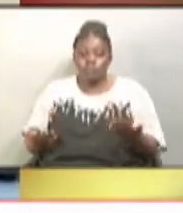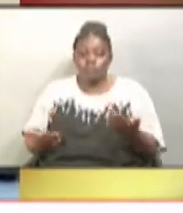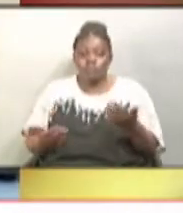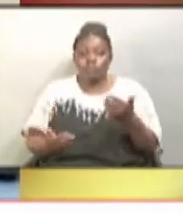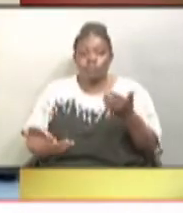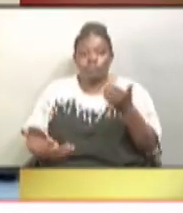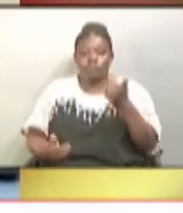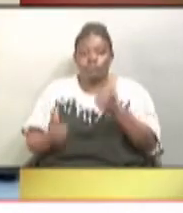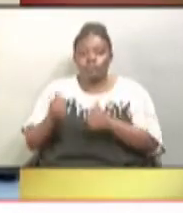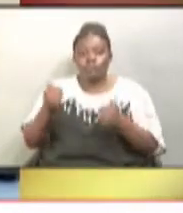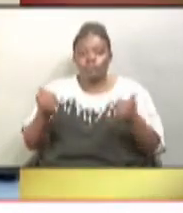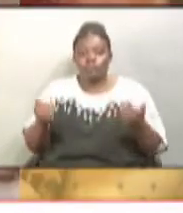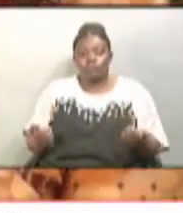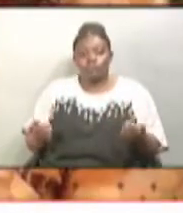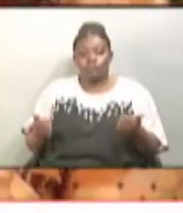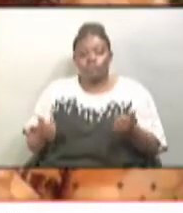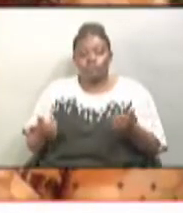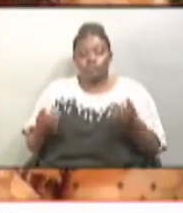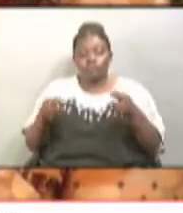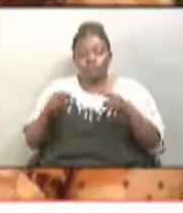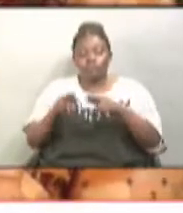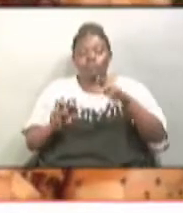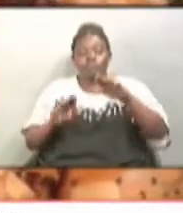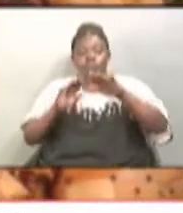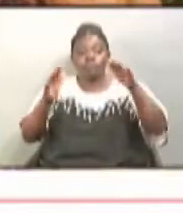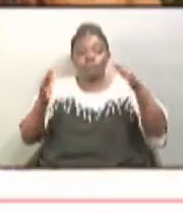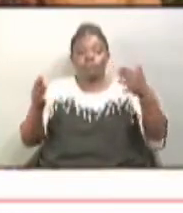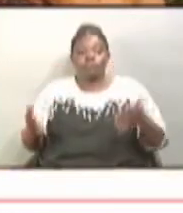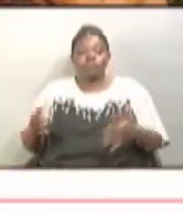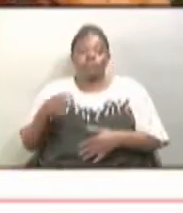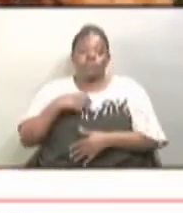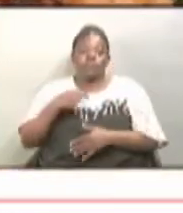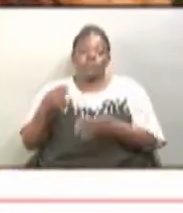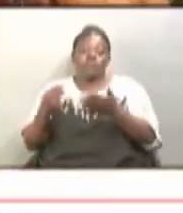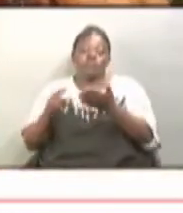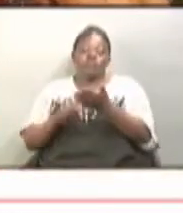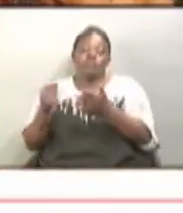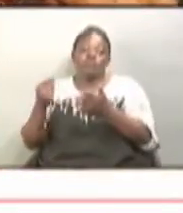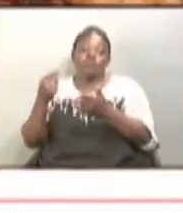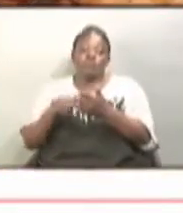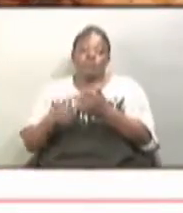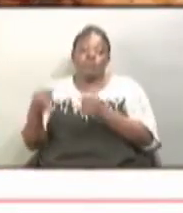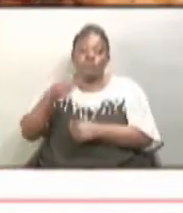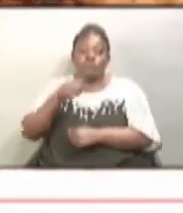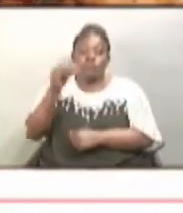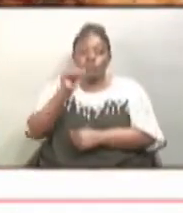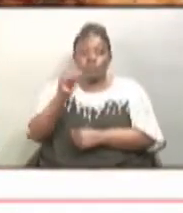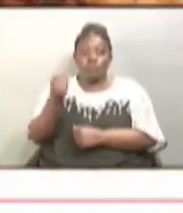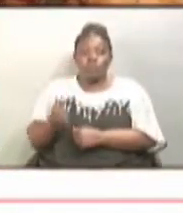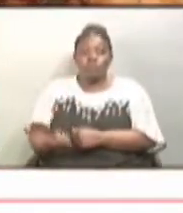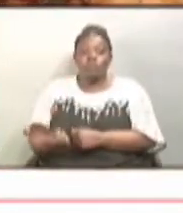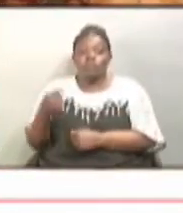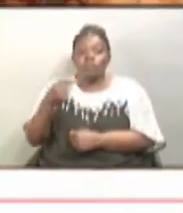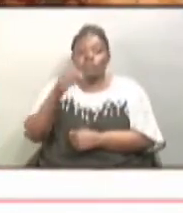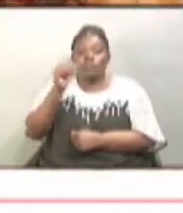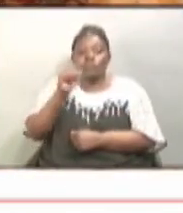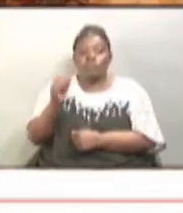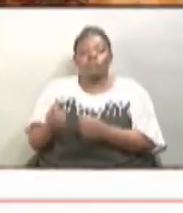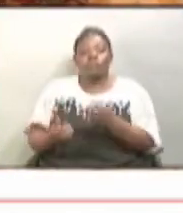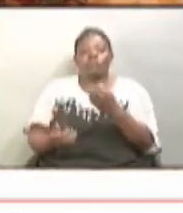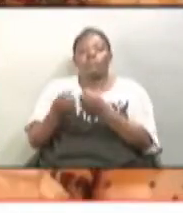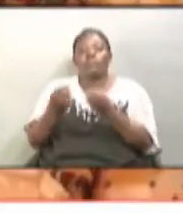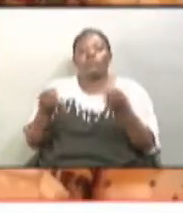ebyo ebyadde by'Ekibanyi. Kati abagagga bafumbira ku gaasi naye kaakati gaasi omusobira kufumbisa abantu